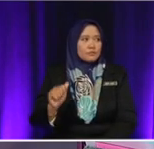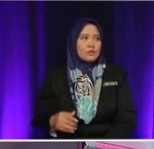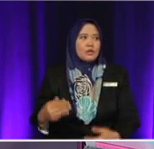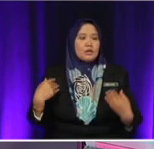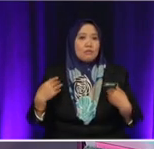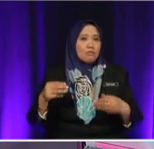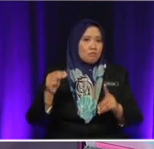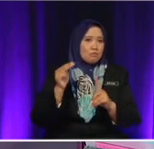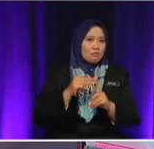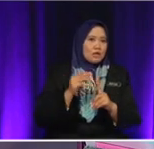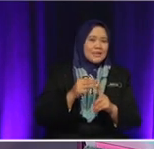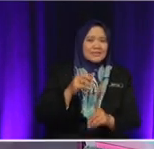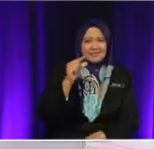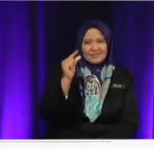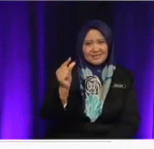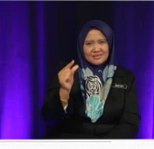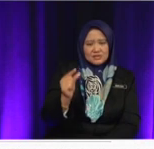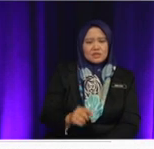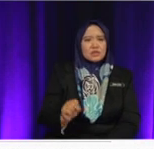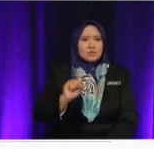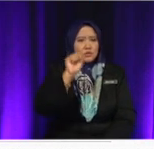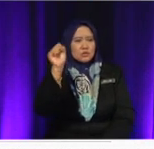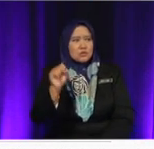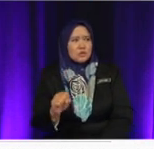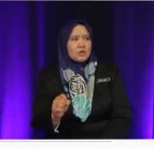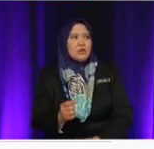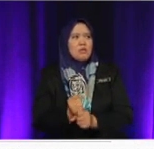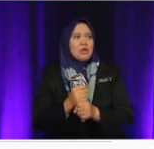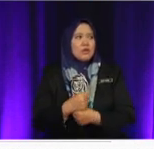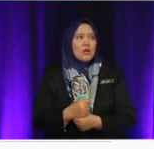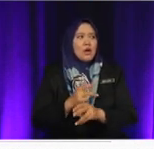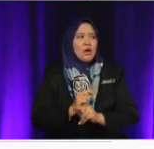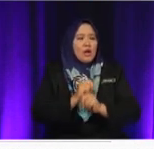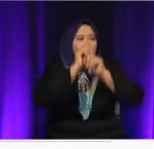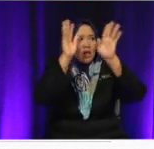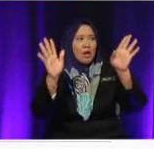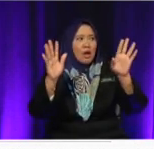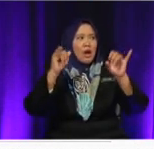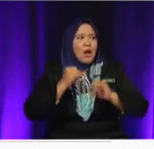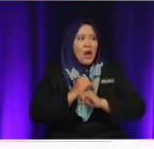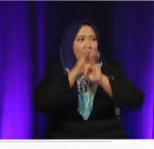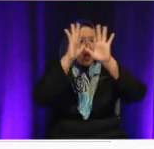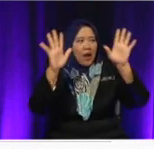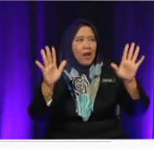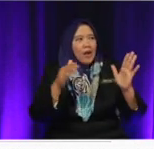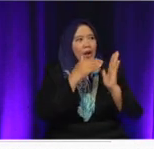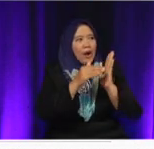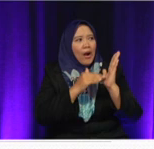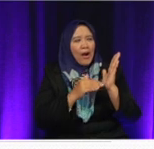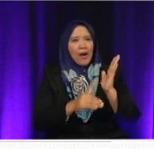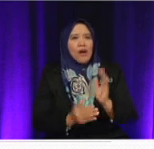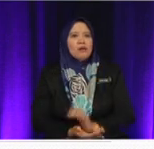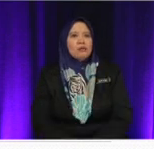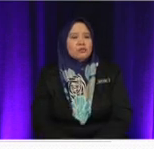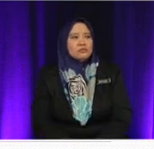markahnya yang sedikit ataupun soalan dia berbentuk nyatakan, jelaskan dan senaraikan. Samping itu, murid